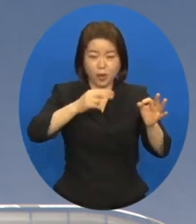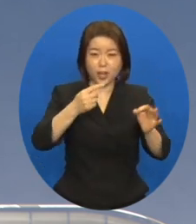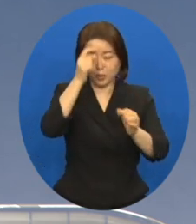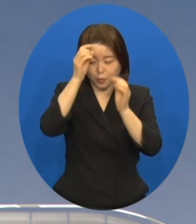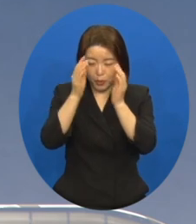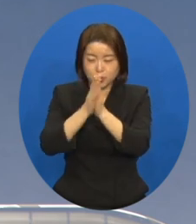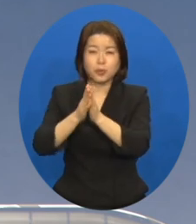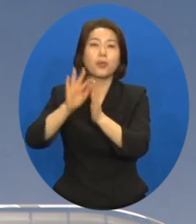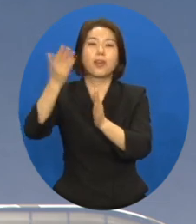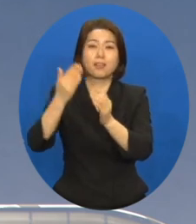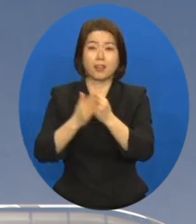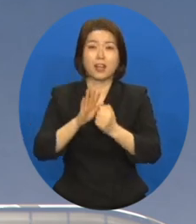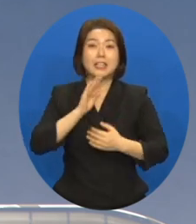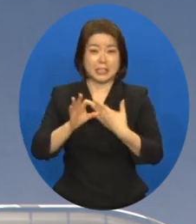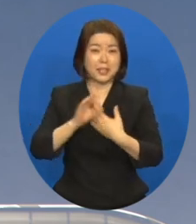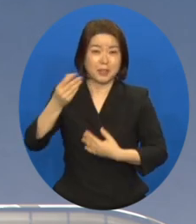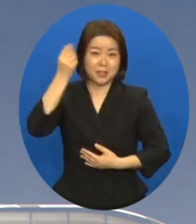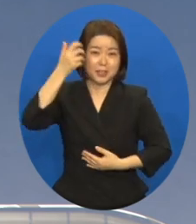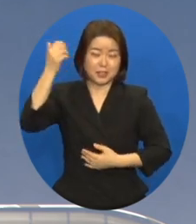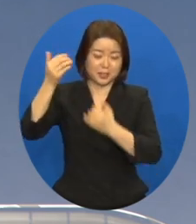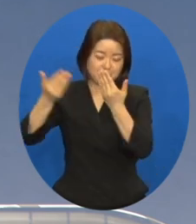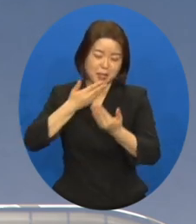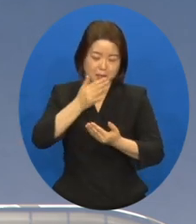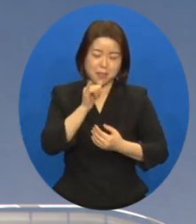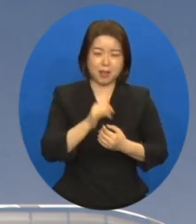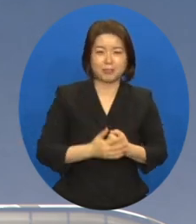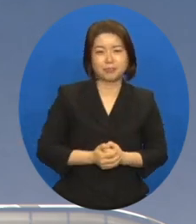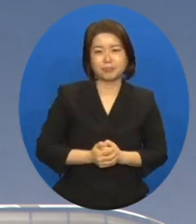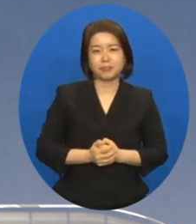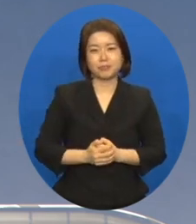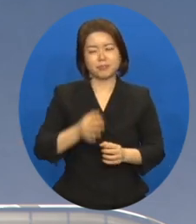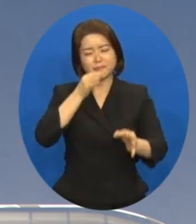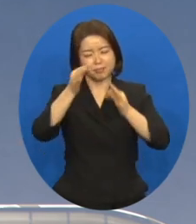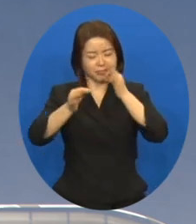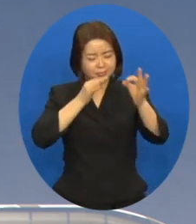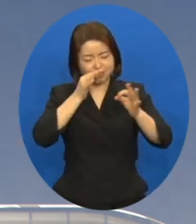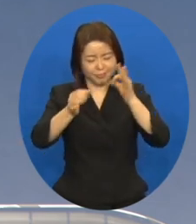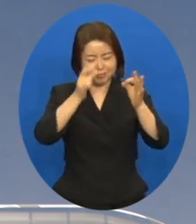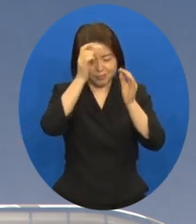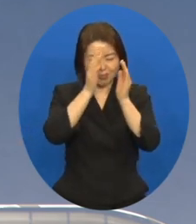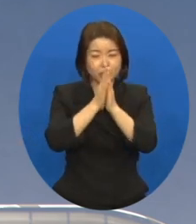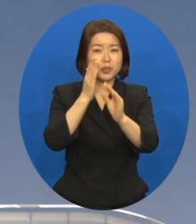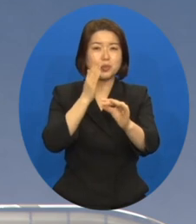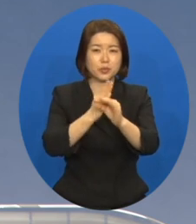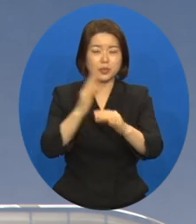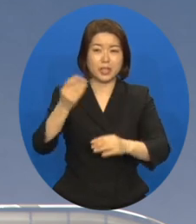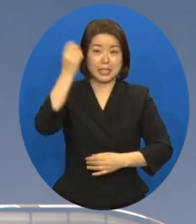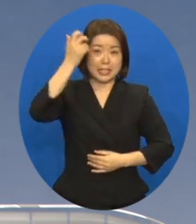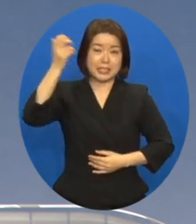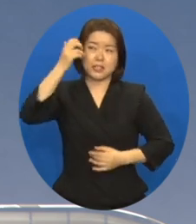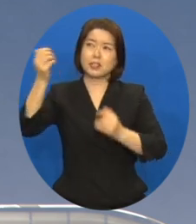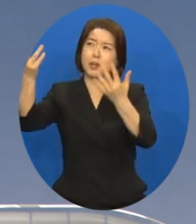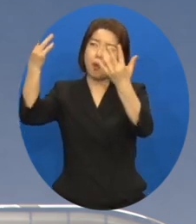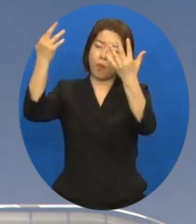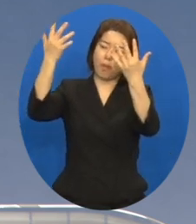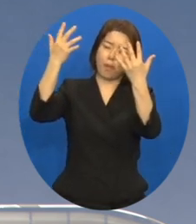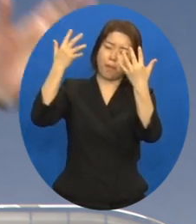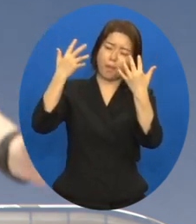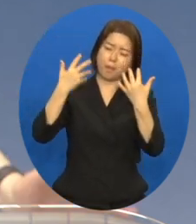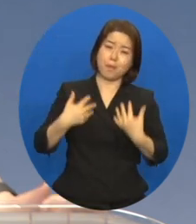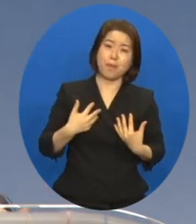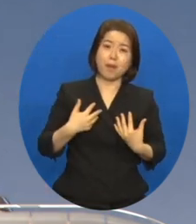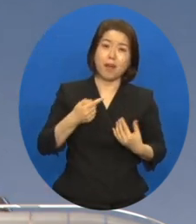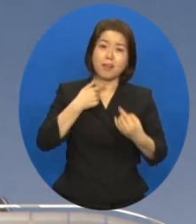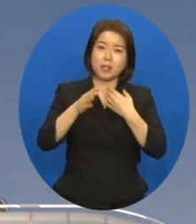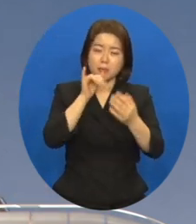성령을 받아요. 아, 그렇게 막 소리소리 지르고 울고불고 하다가 성령이 임하시는 체험을 했는데 사람이